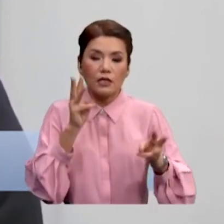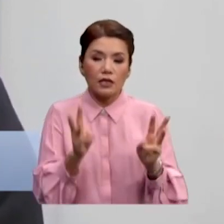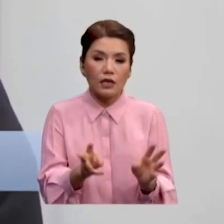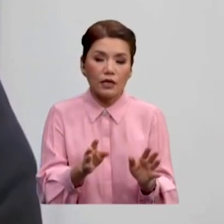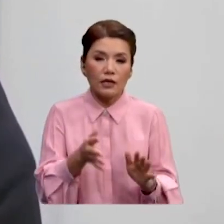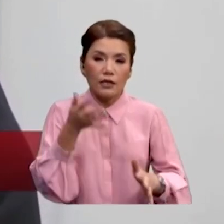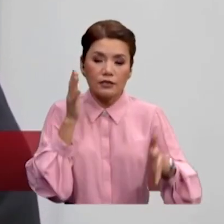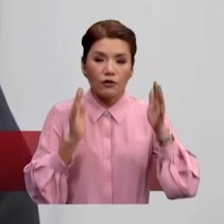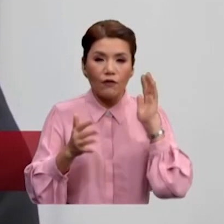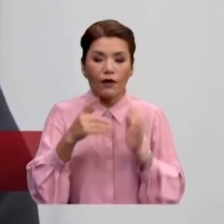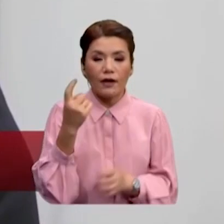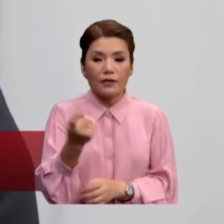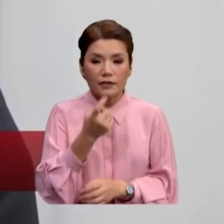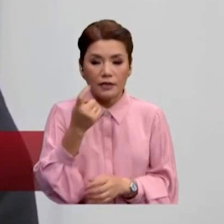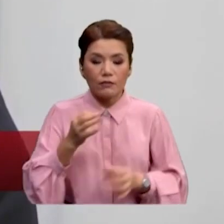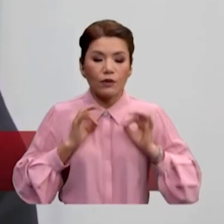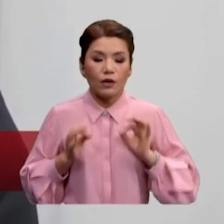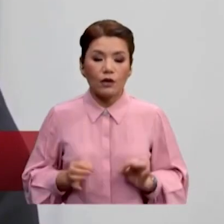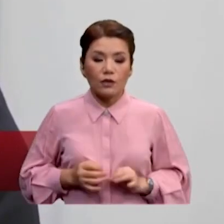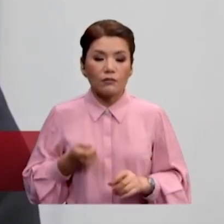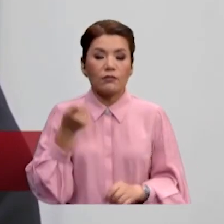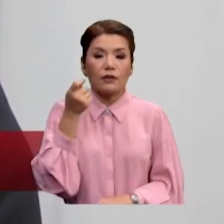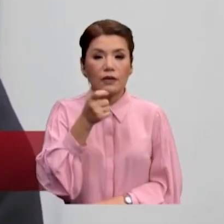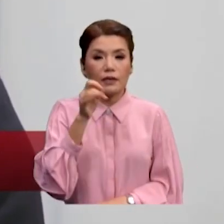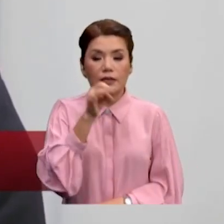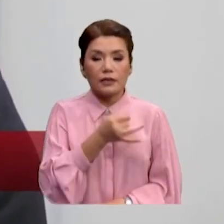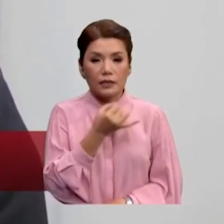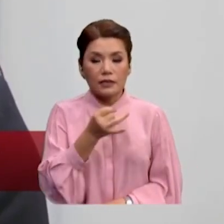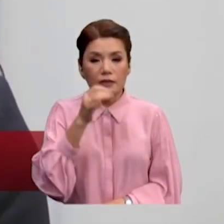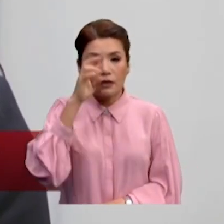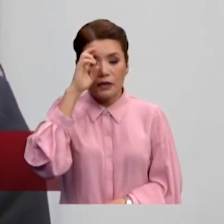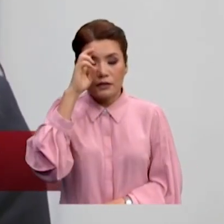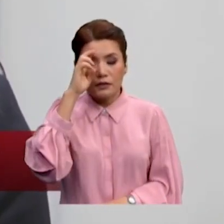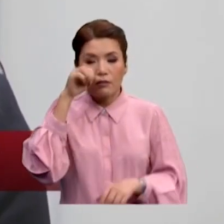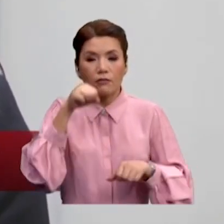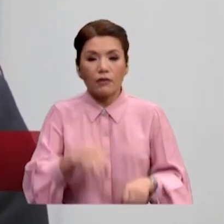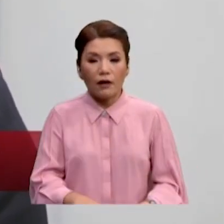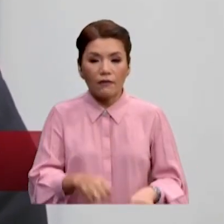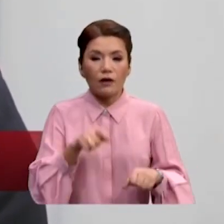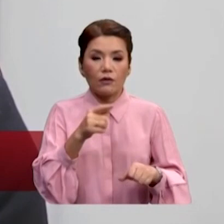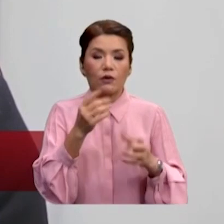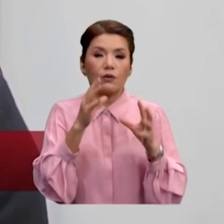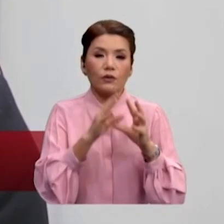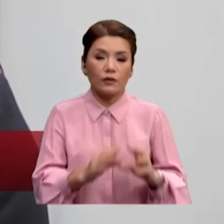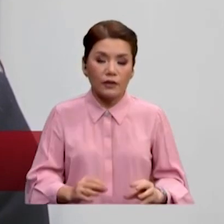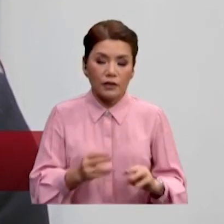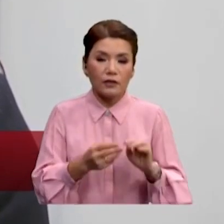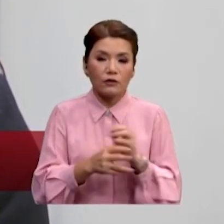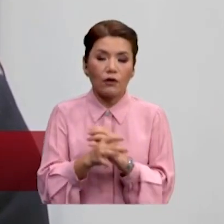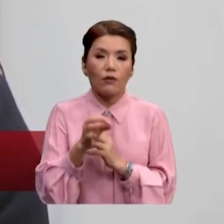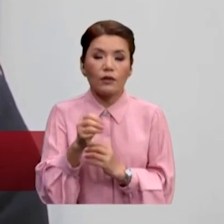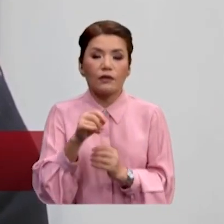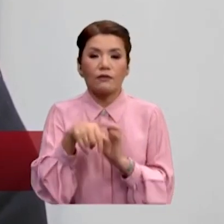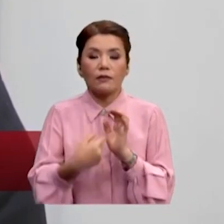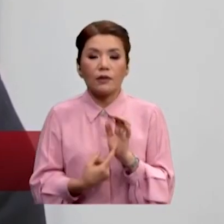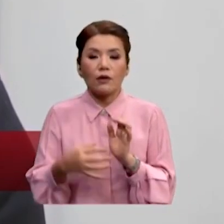хозяйства» и прокурором, подавшим иск в интересах государства, признано право на удовлетворение иска и